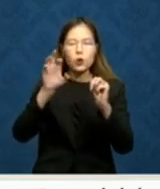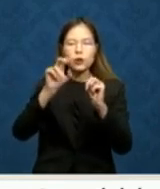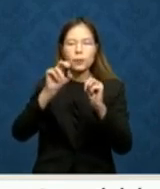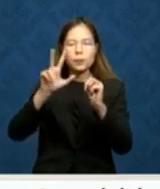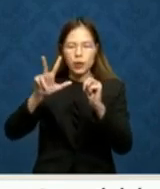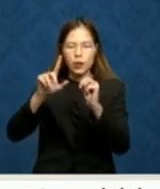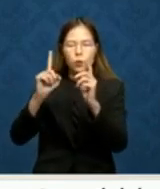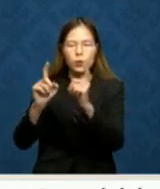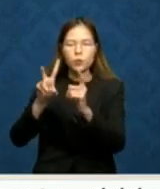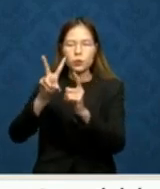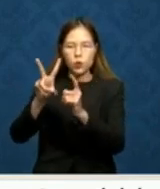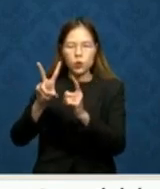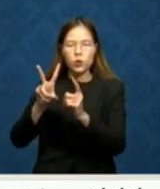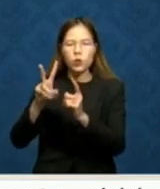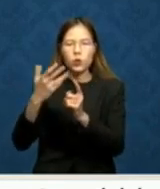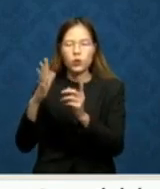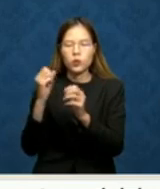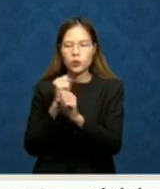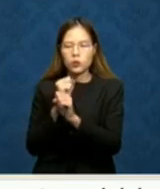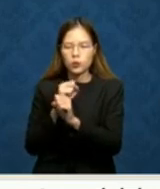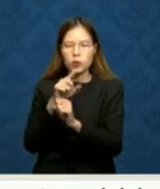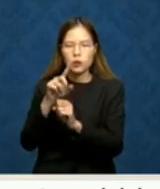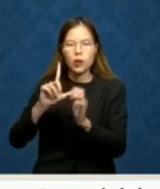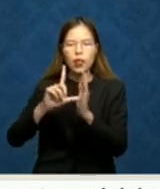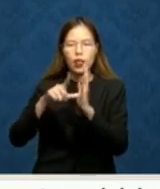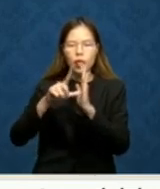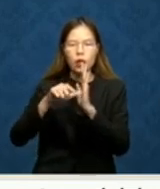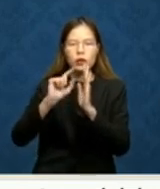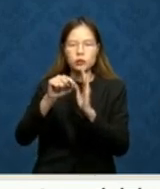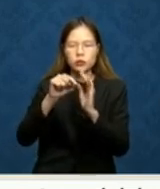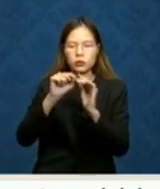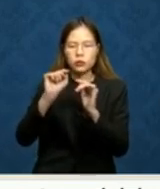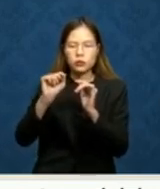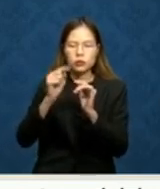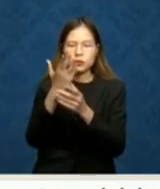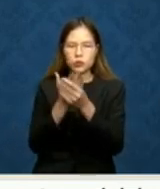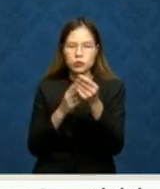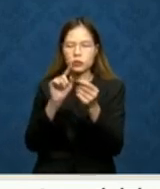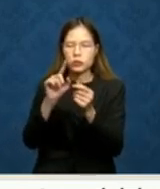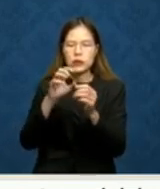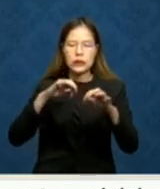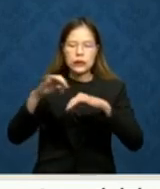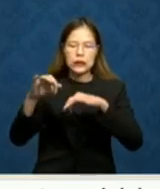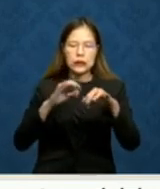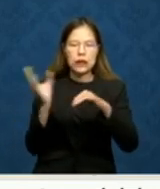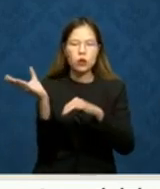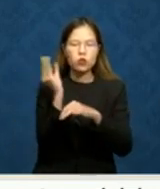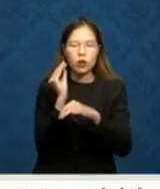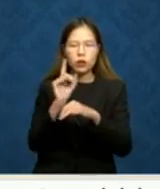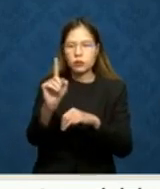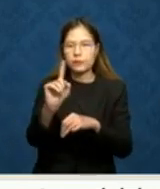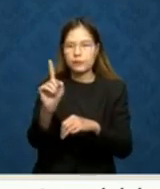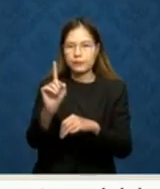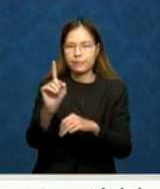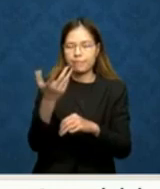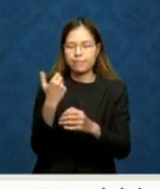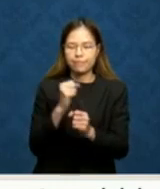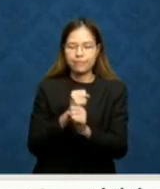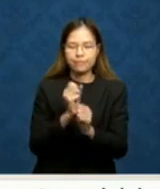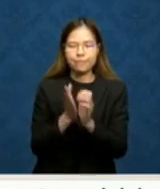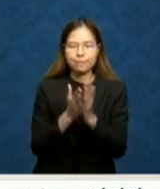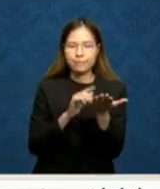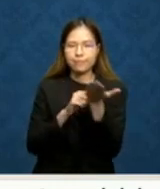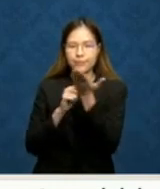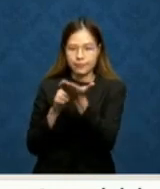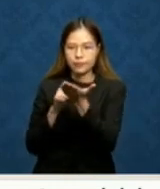2ซึ่งสำนักงานเลขาธิการสภาผู้แทนราษฎรได้จัดให้มีการรับฟังความคิดเห็นและรายงานผล